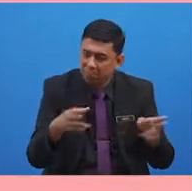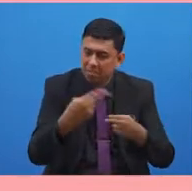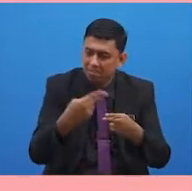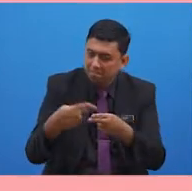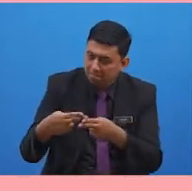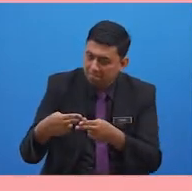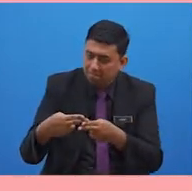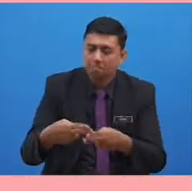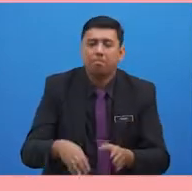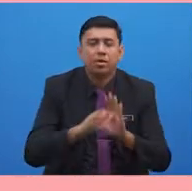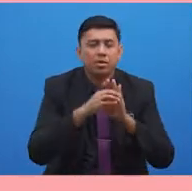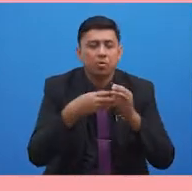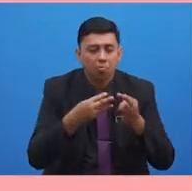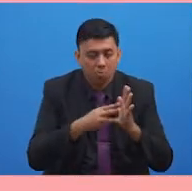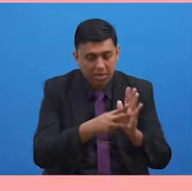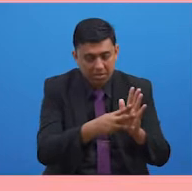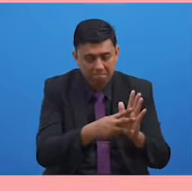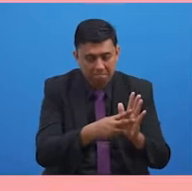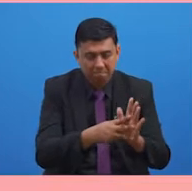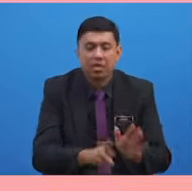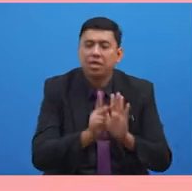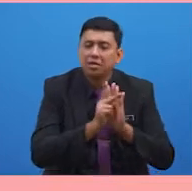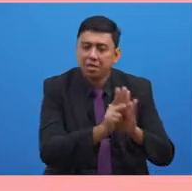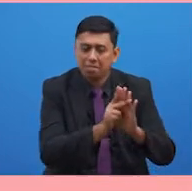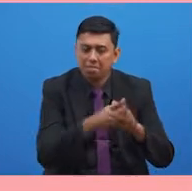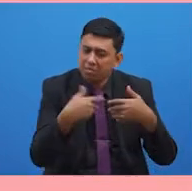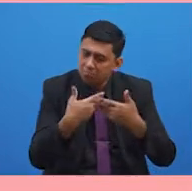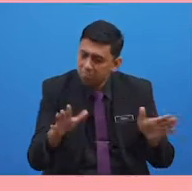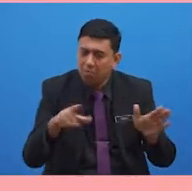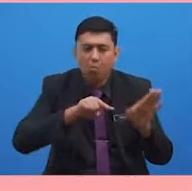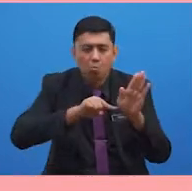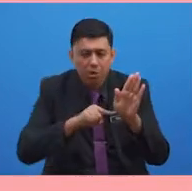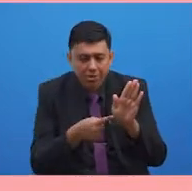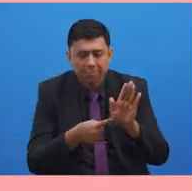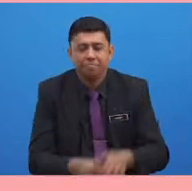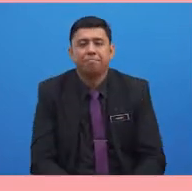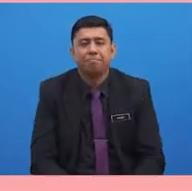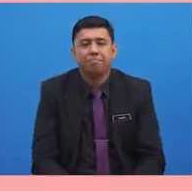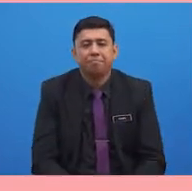calon, maka kempen pilihan raya pun turut bermula.